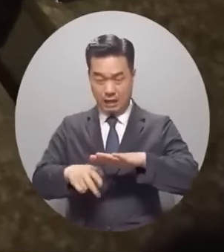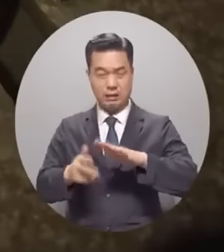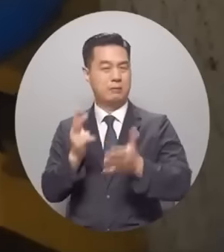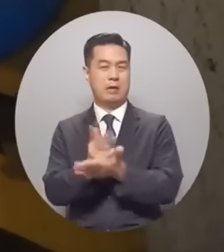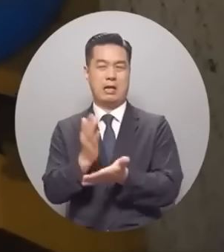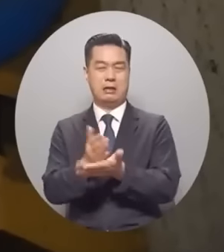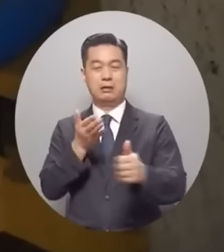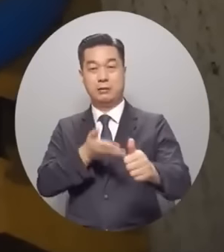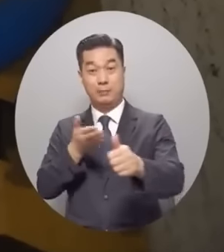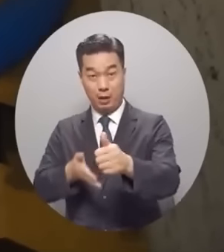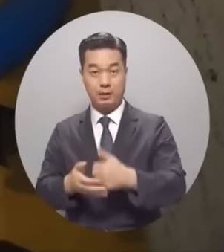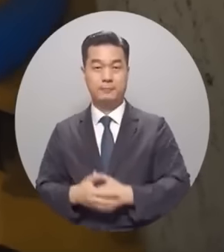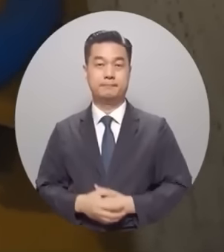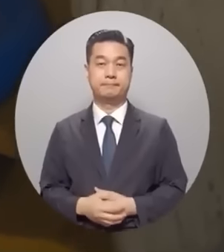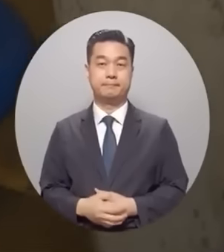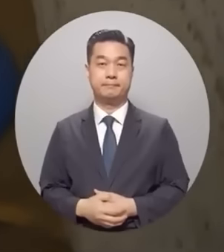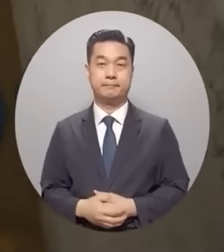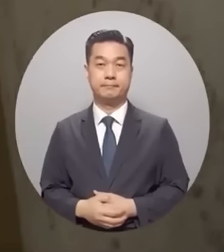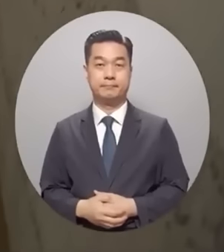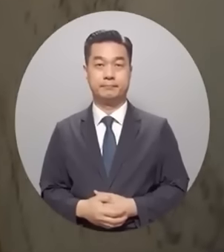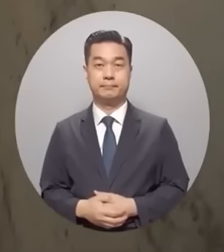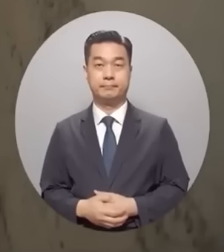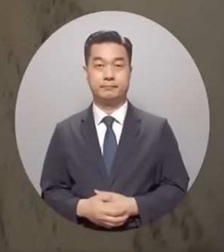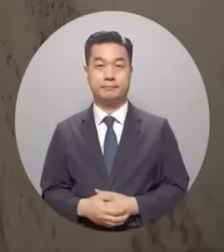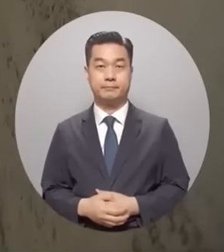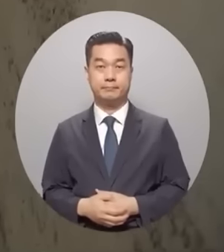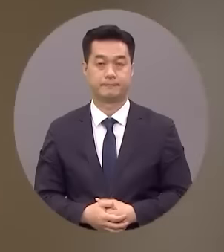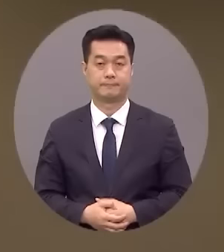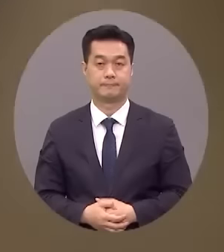자제해달라고 당부했습니다. MBC 뉴스 윤소영입니다.